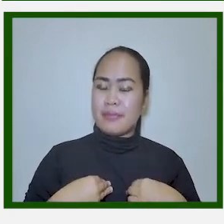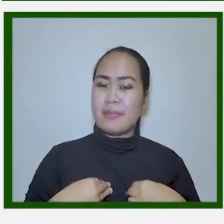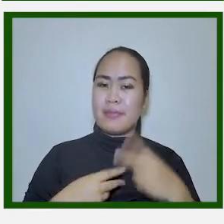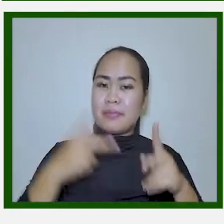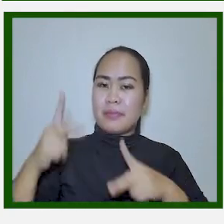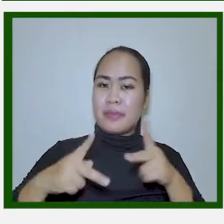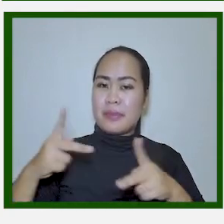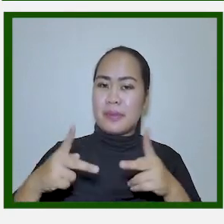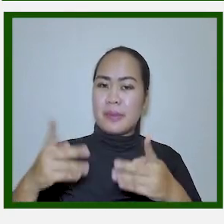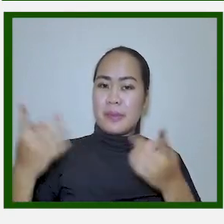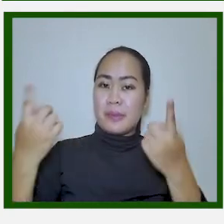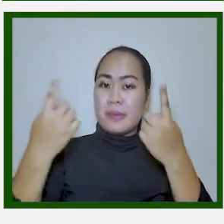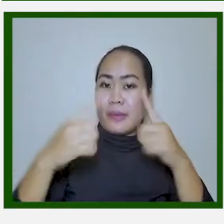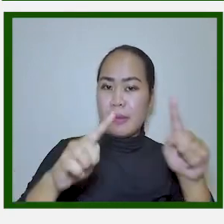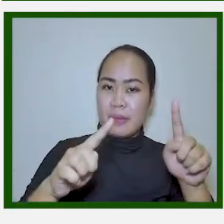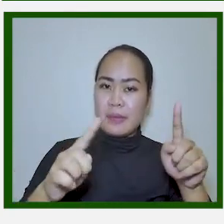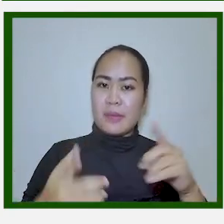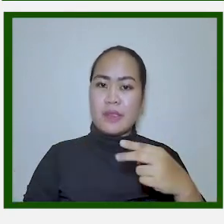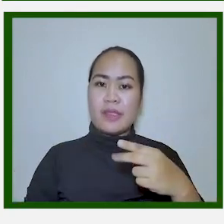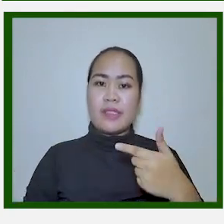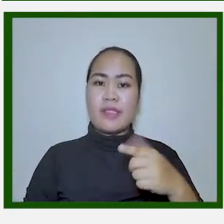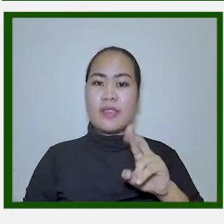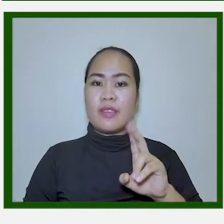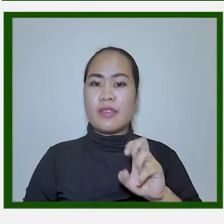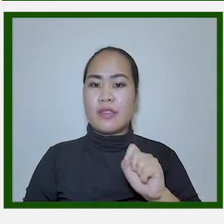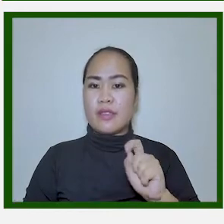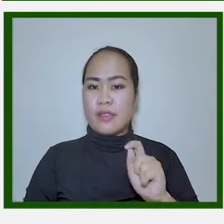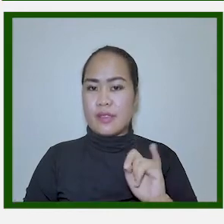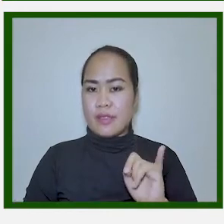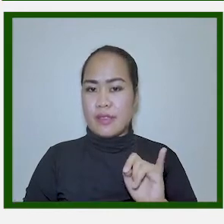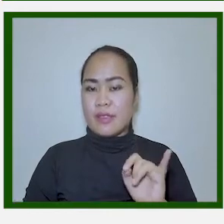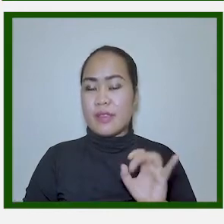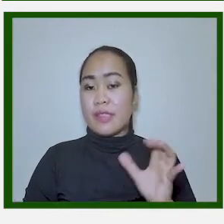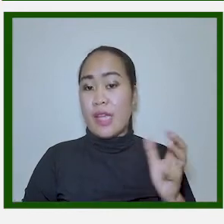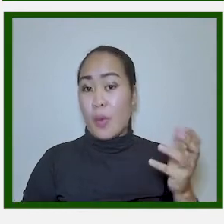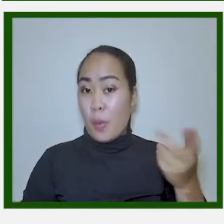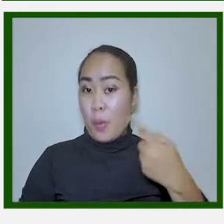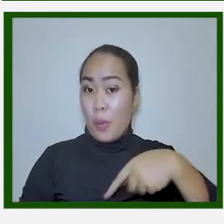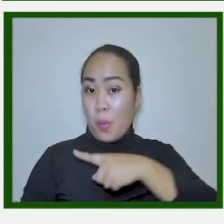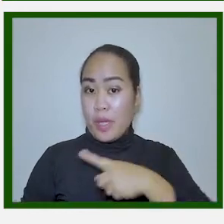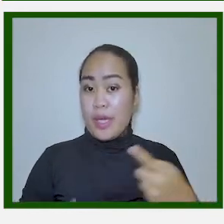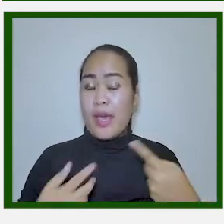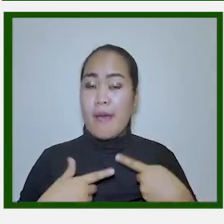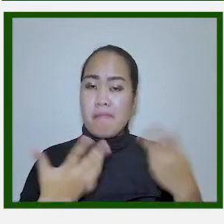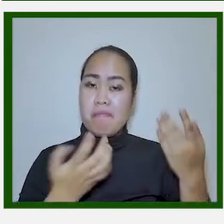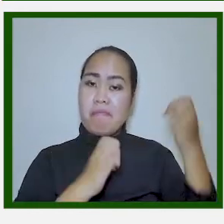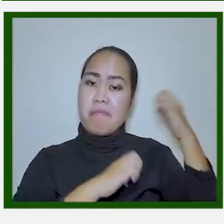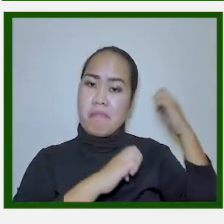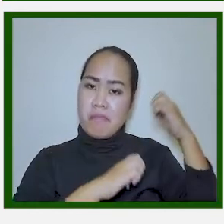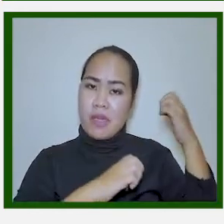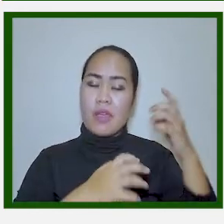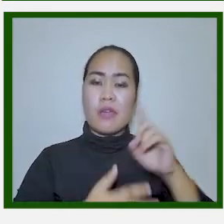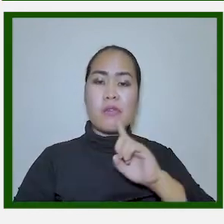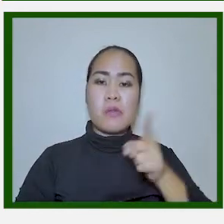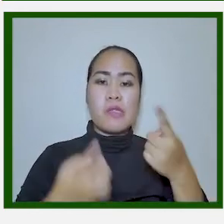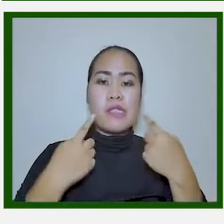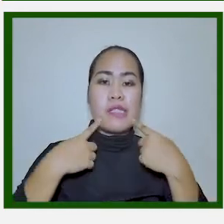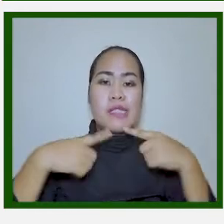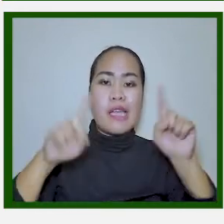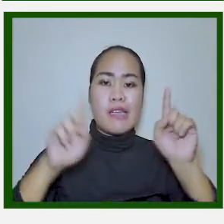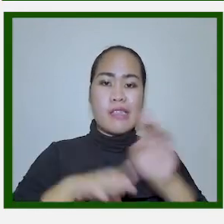ng ekonomiya dito sa Barangay San Antonio ay maging tuloy-tuloy hanggang sa susunod na ng taon at mga darating pa na taon.